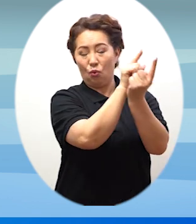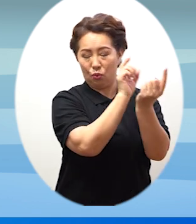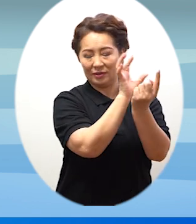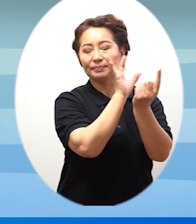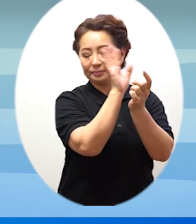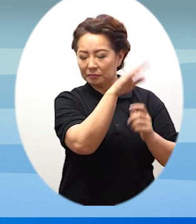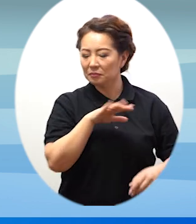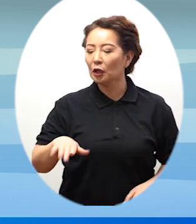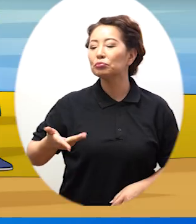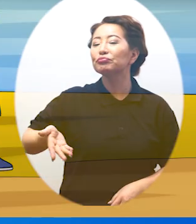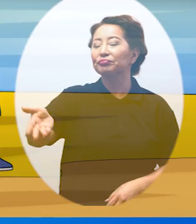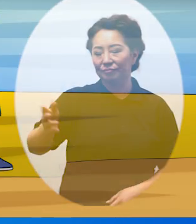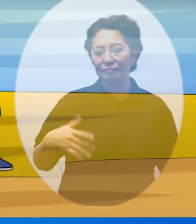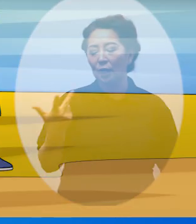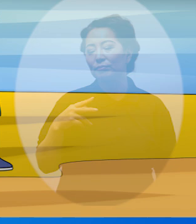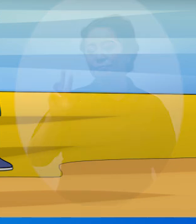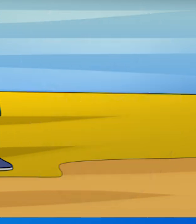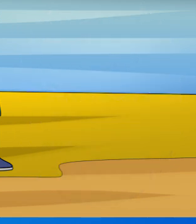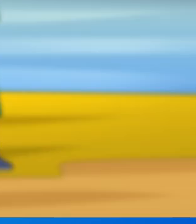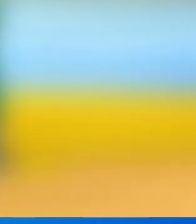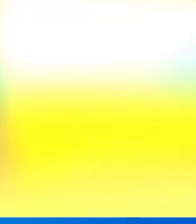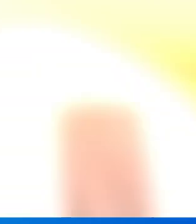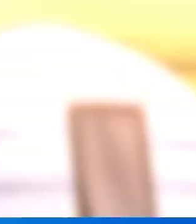яв. Окей. За хөдөлцгөөх үү дээ.